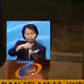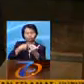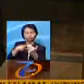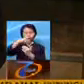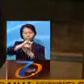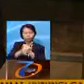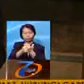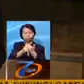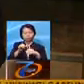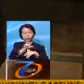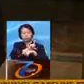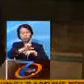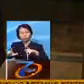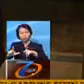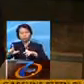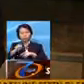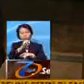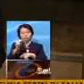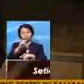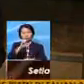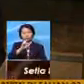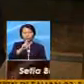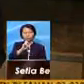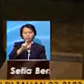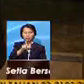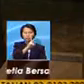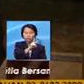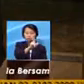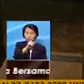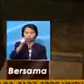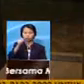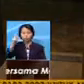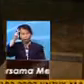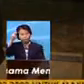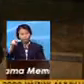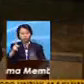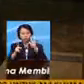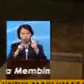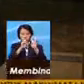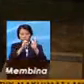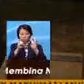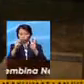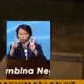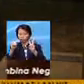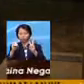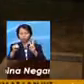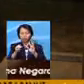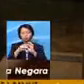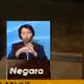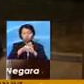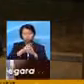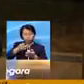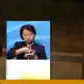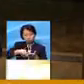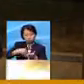projek rangkaian rel Pantai Timur ECRL Kuala Lumpur Tumpat sepanjang 600 km. Rangka kerjasama akan